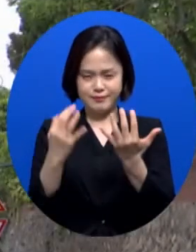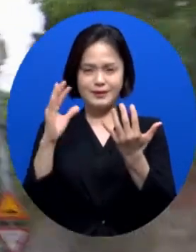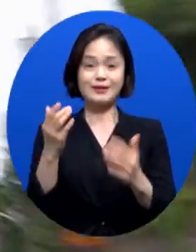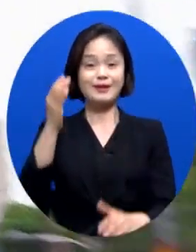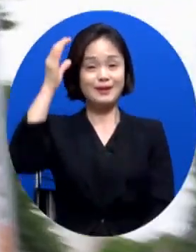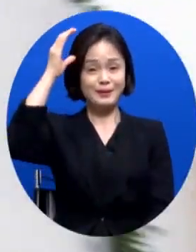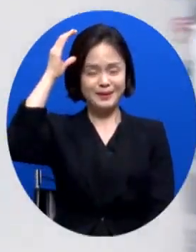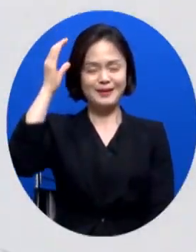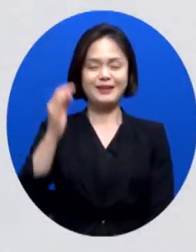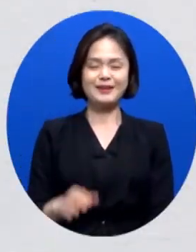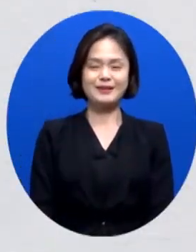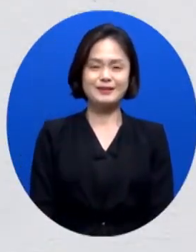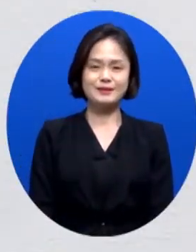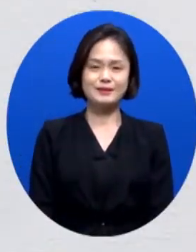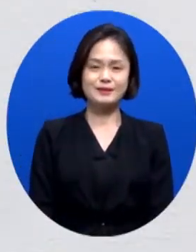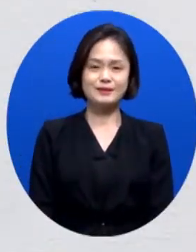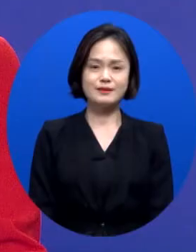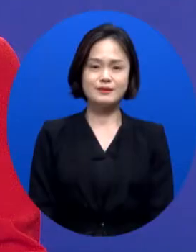뉴스 김수지입니다.